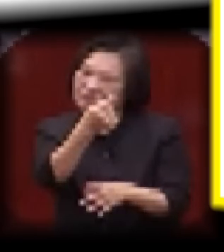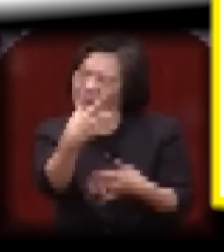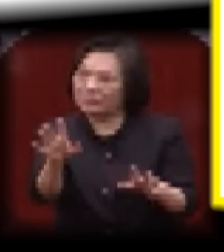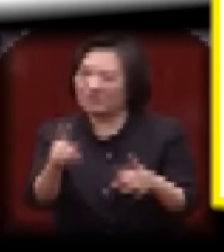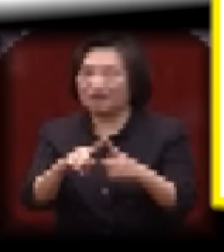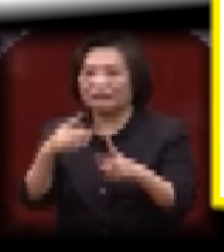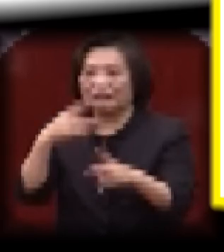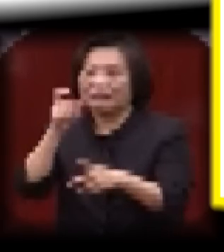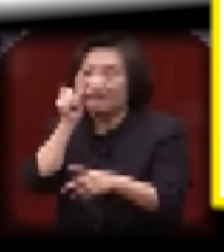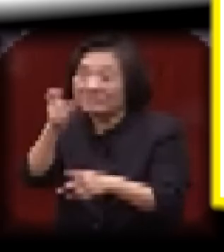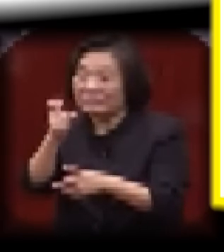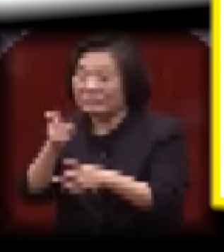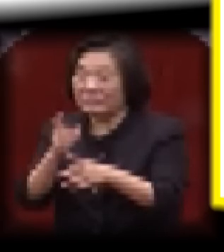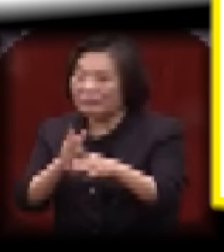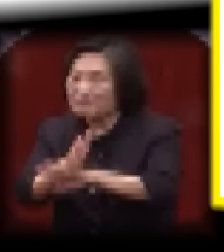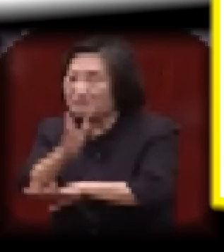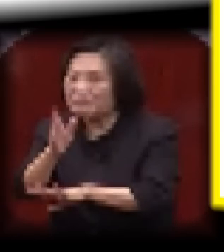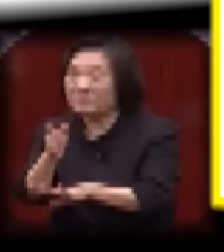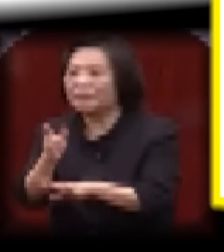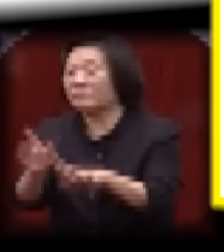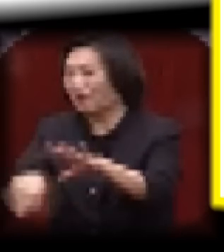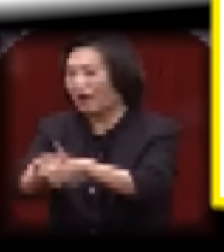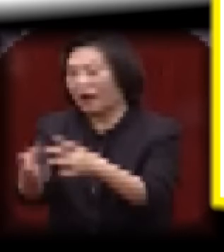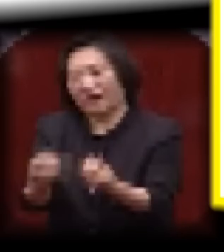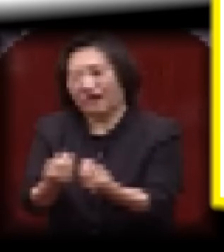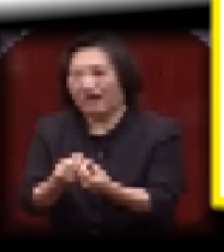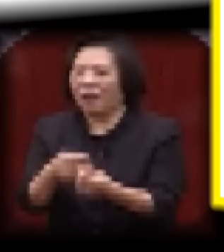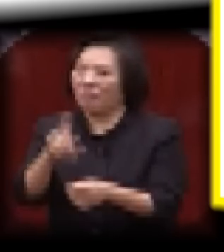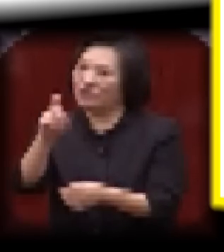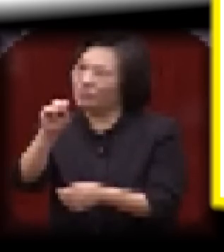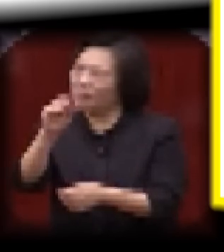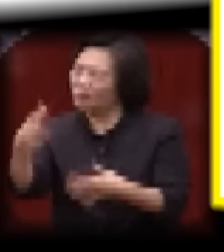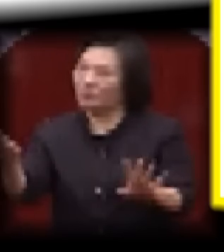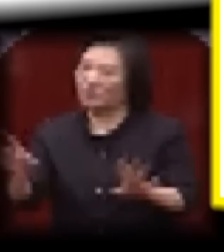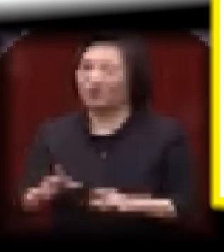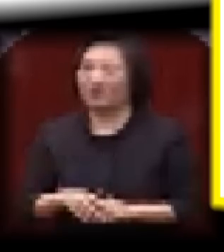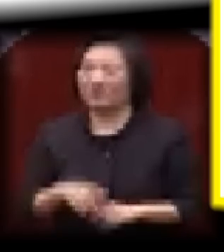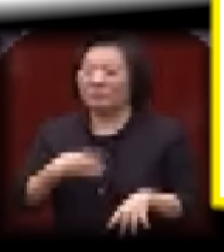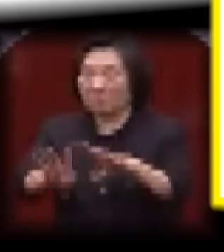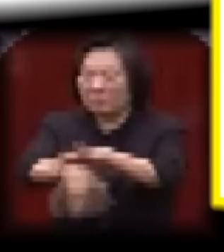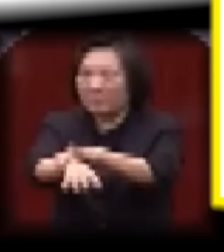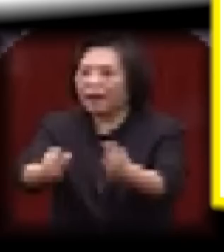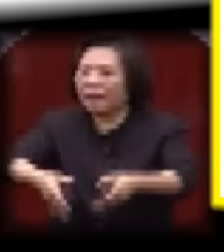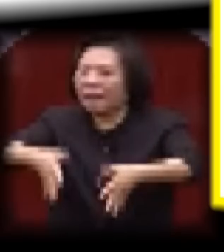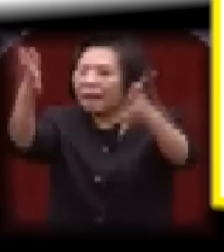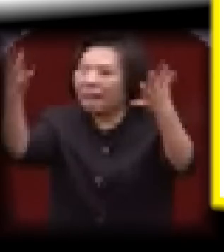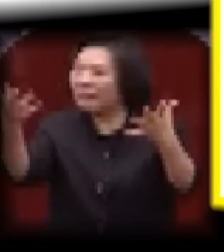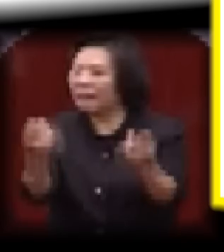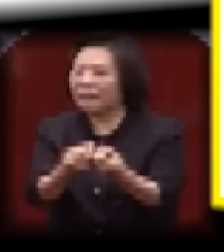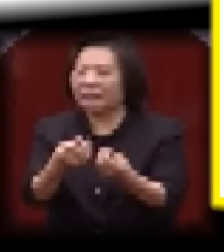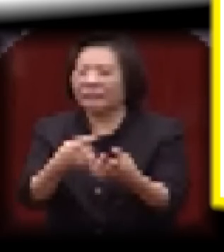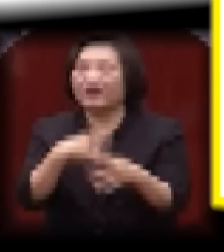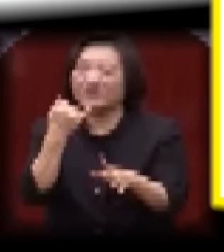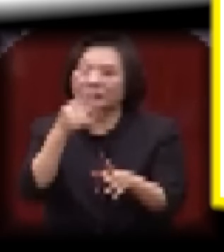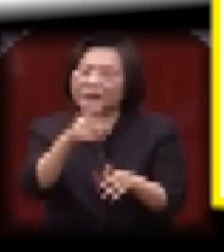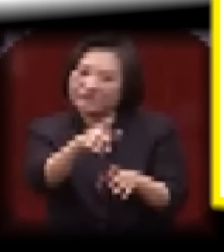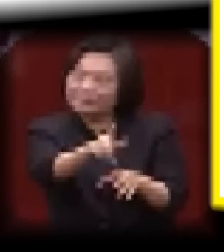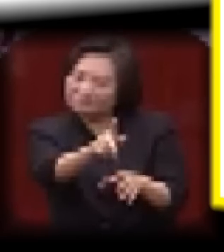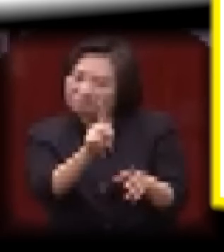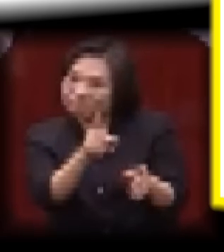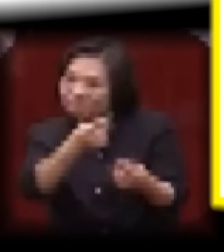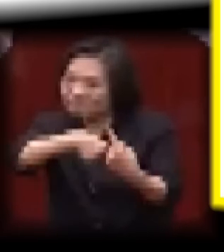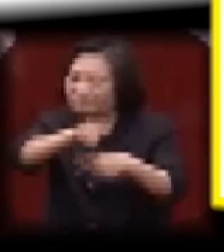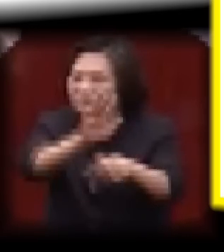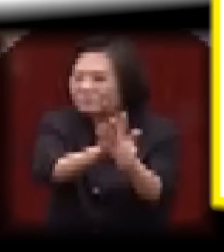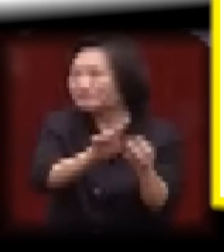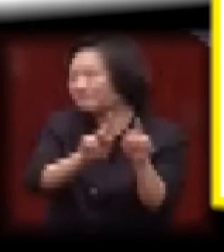有36000户，所以事实上台北市是空屋相当多。可是空屋如何有效的进入这个租屋市场，这是我们在思